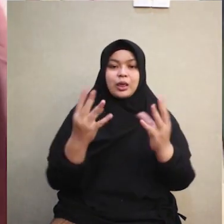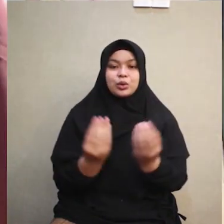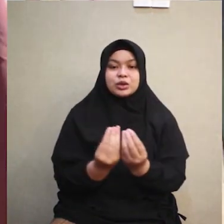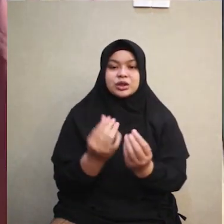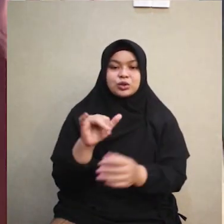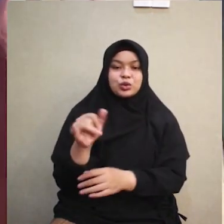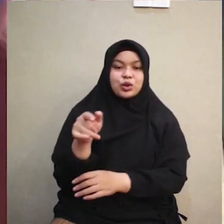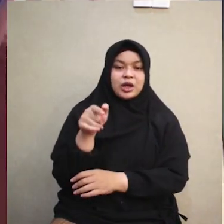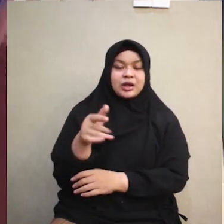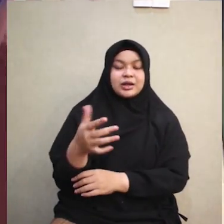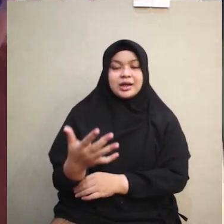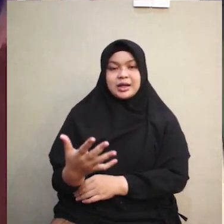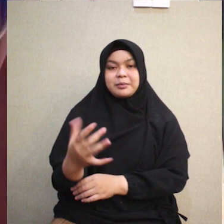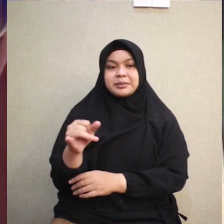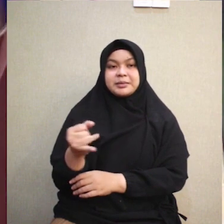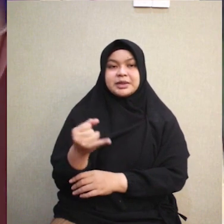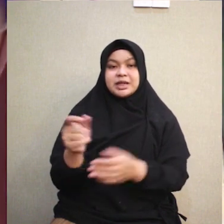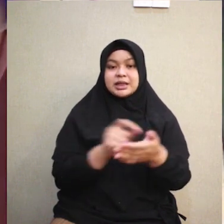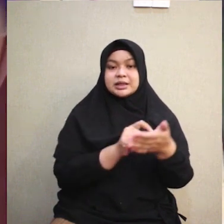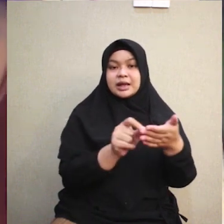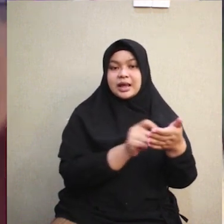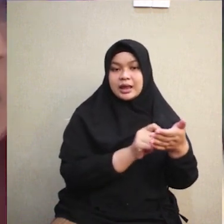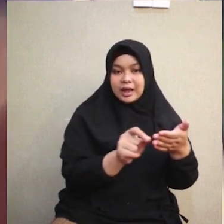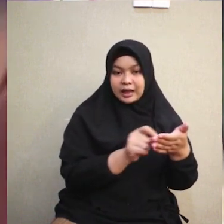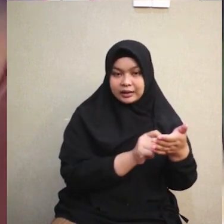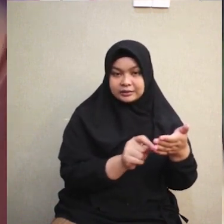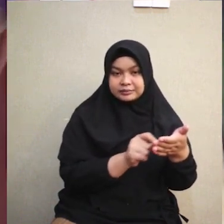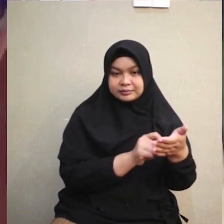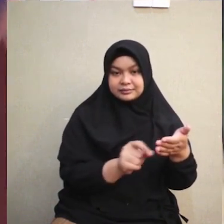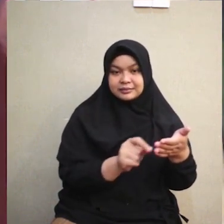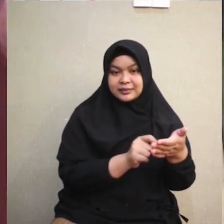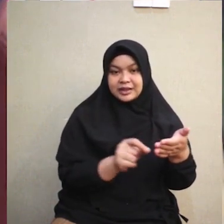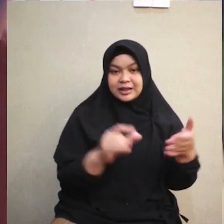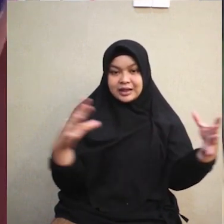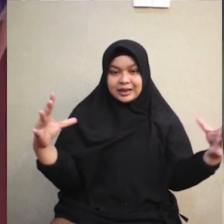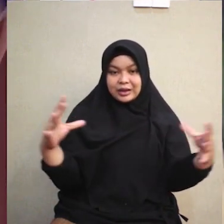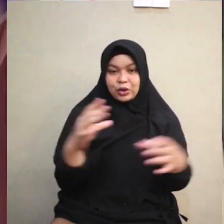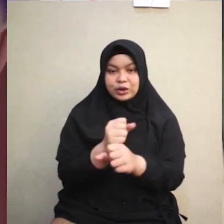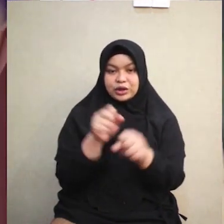ini juga menjadi catatan dari konflik